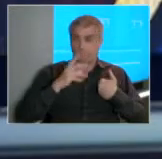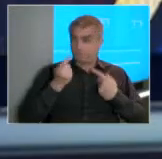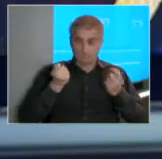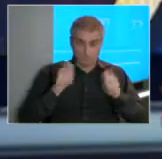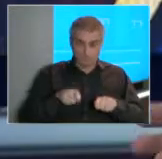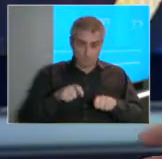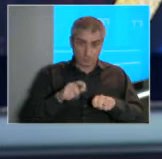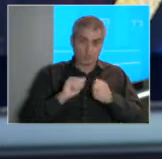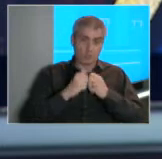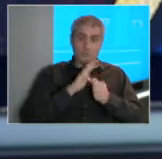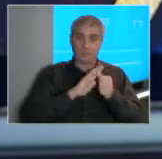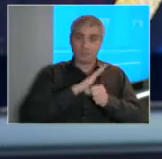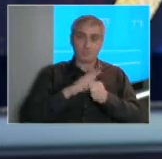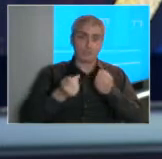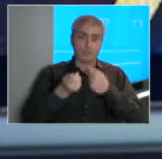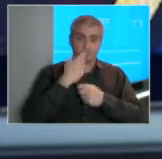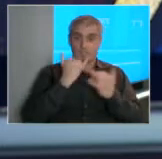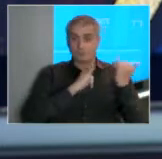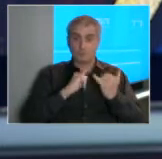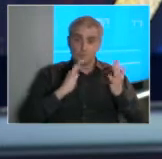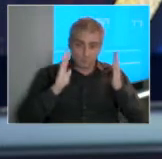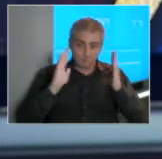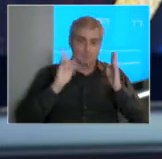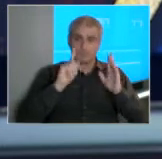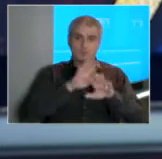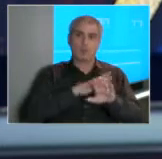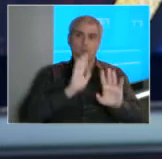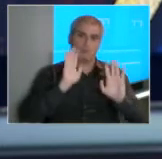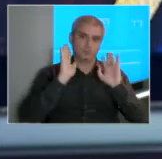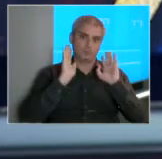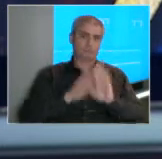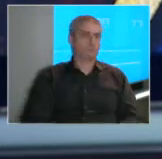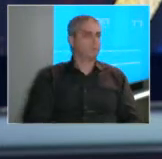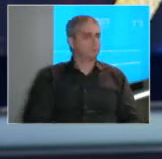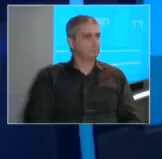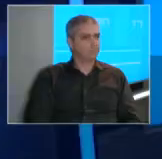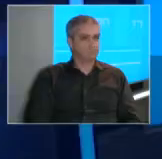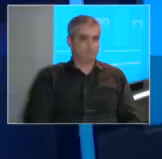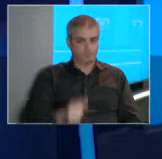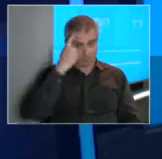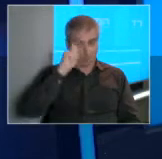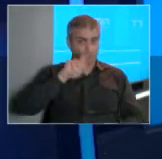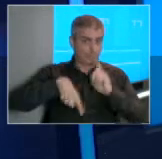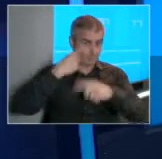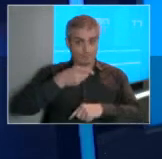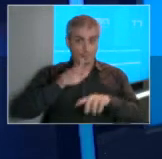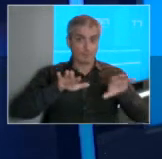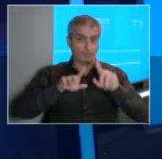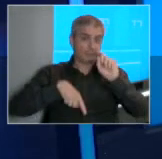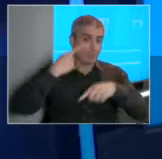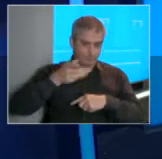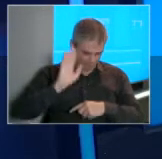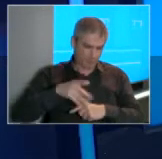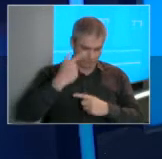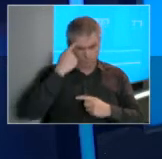יסגרו או יחסלו את העסק כמה יבואנים, אף אחד לא ירגיש בכך. אתה יודע שבכנסת הבאה, בממשלה הבאה,